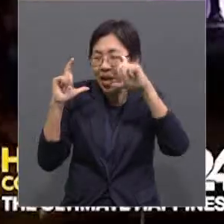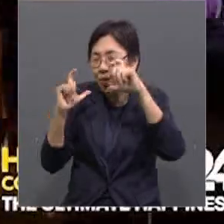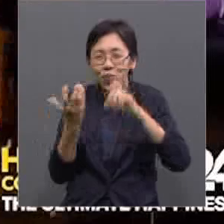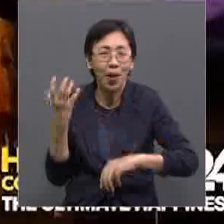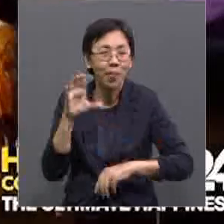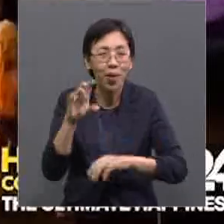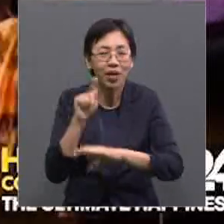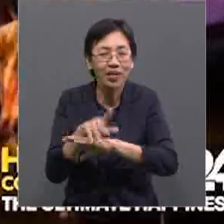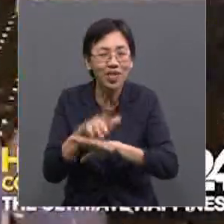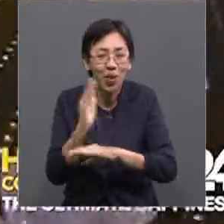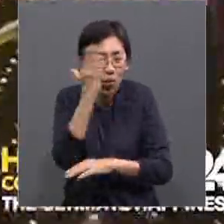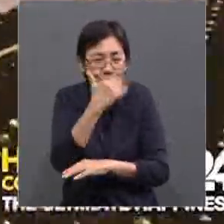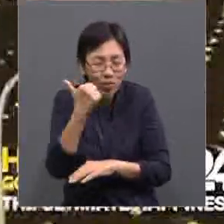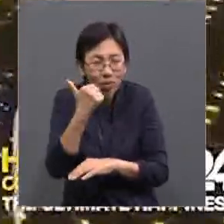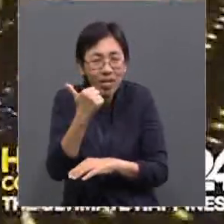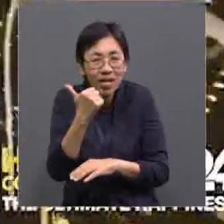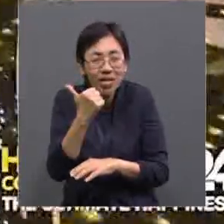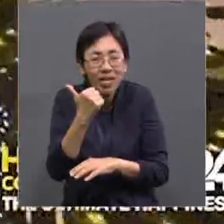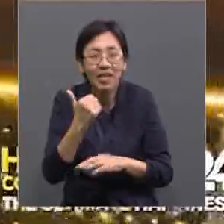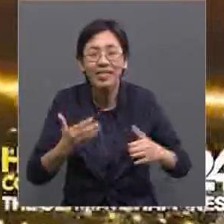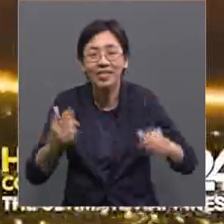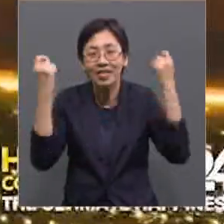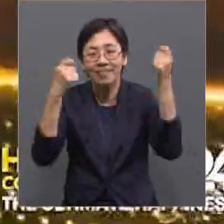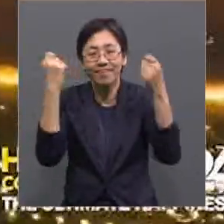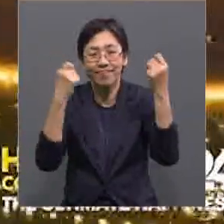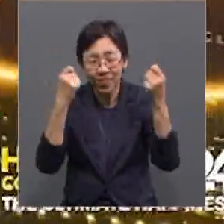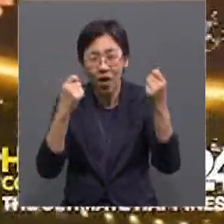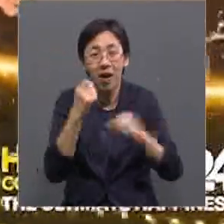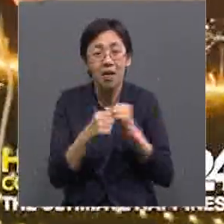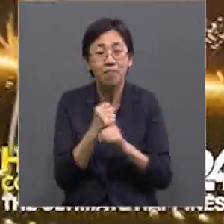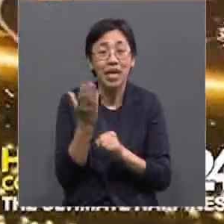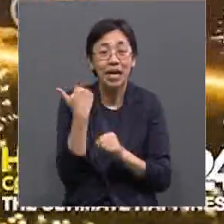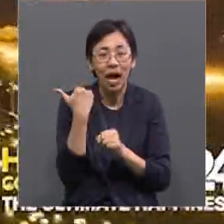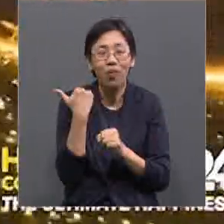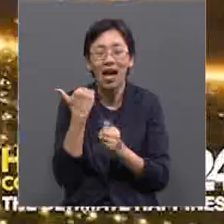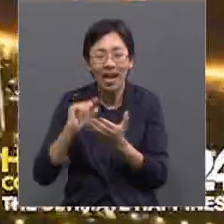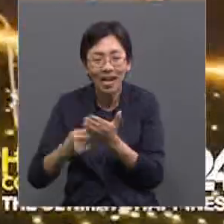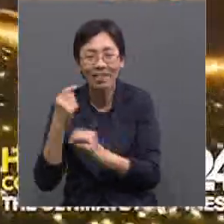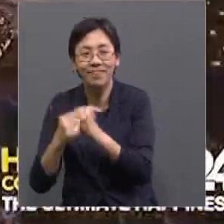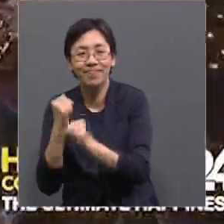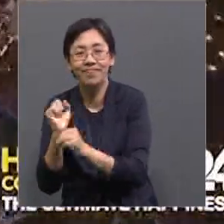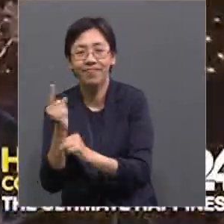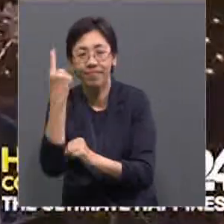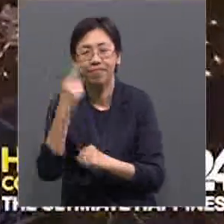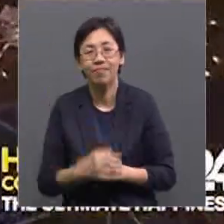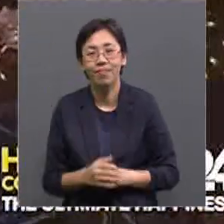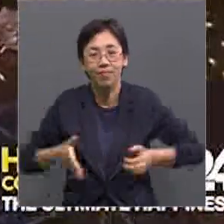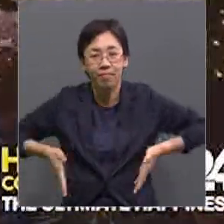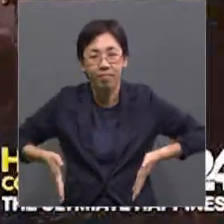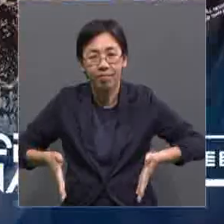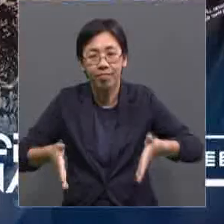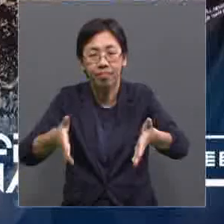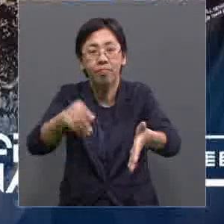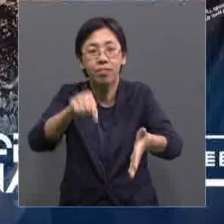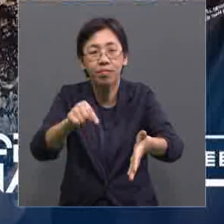ชียลได้อย่างสวยงามนะคะเพื่อจะเป็นการร่วมฉลองส่งท้ายปีเก่าต้อนรับปีใหม่ค่ะส่วนสุดซ้ายถนนนะคะก็จะมีการ